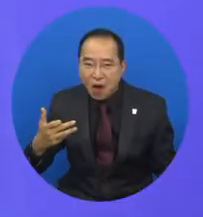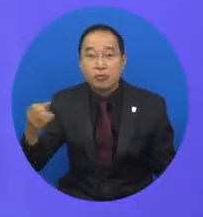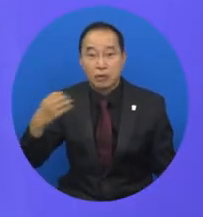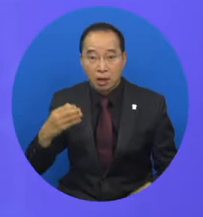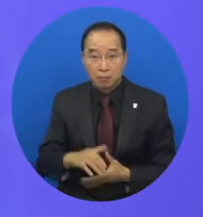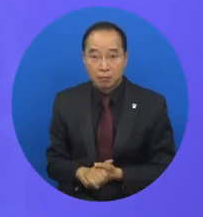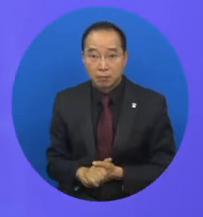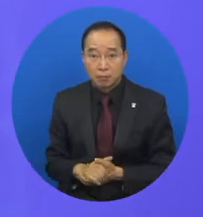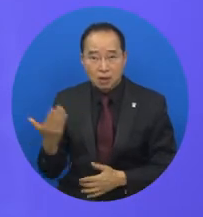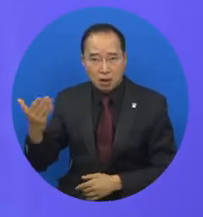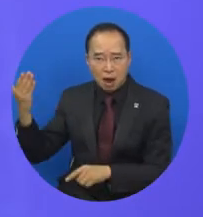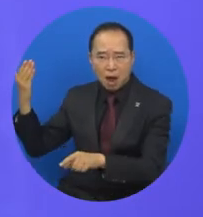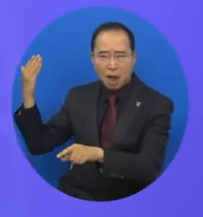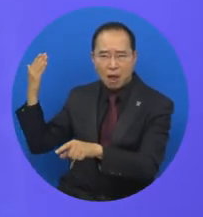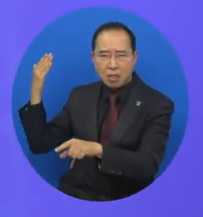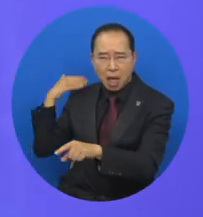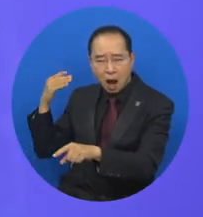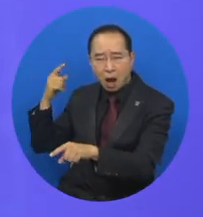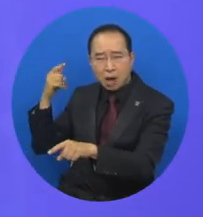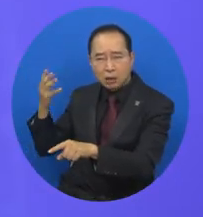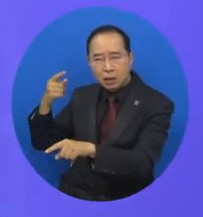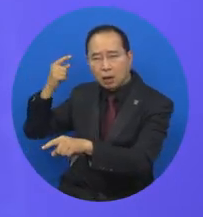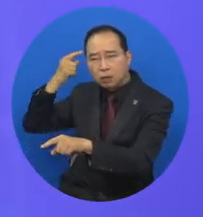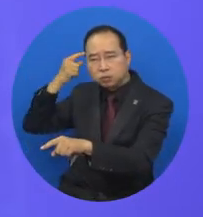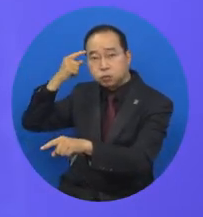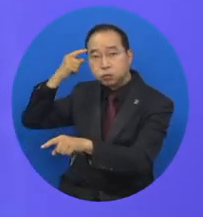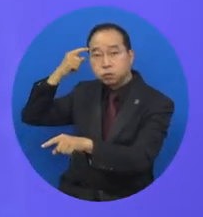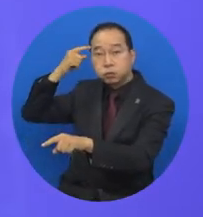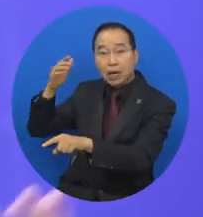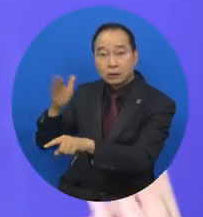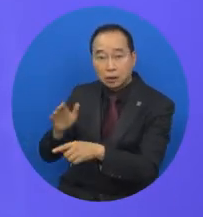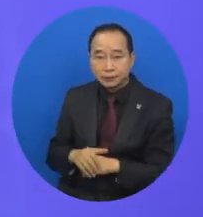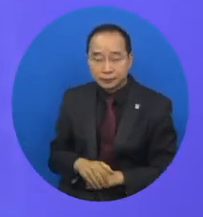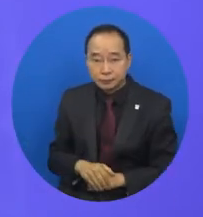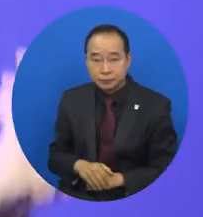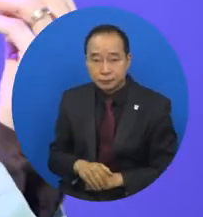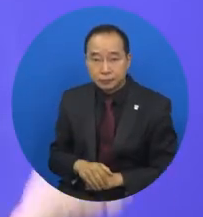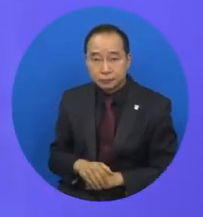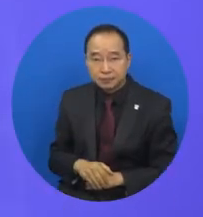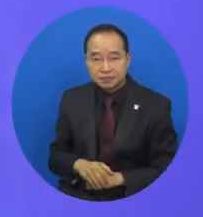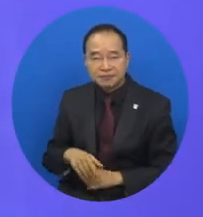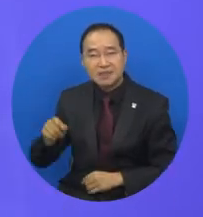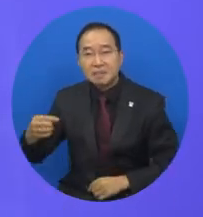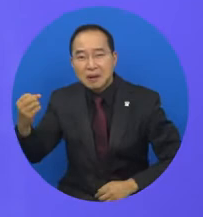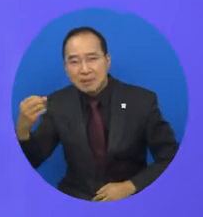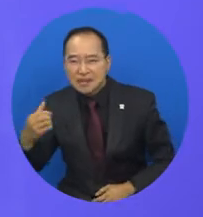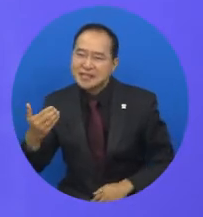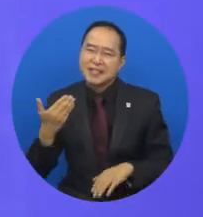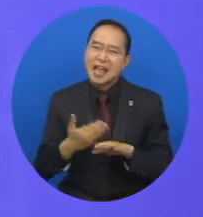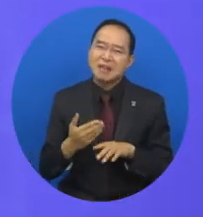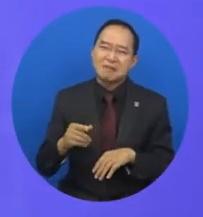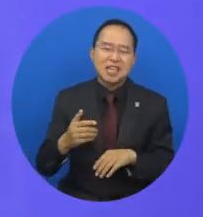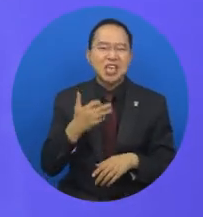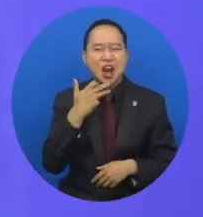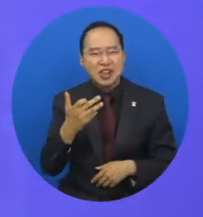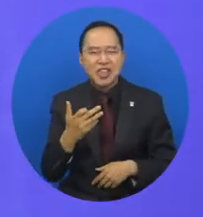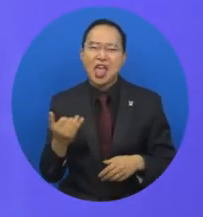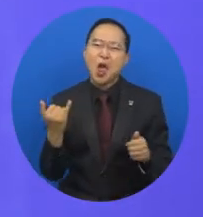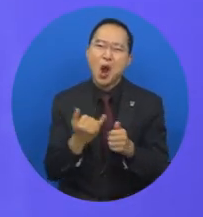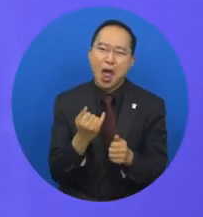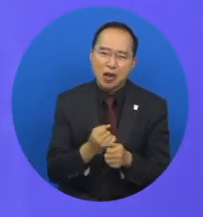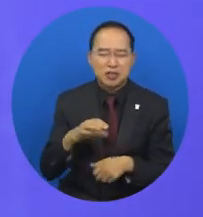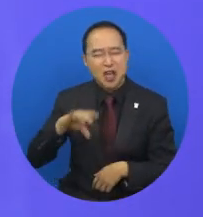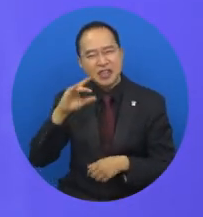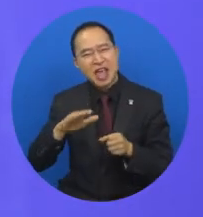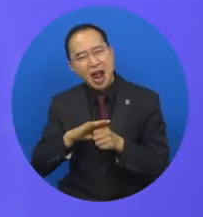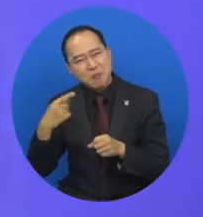그때부터 이제 그분들의 기억이 소환되기 시작하는 거죠. 다른 분들은 18살 때 결혼을 했다부터